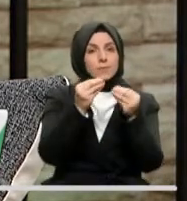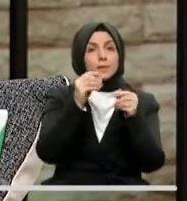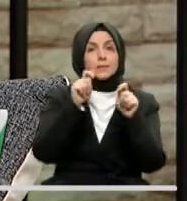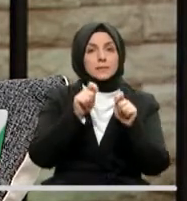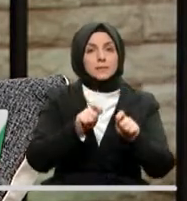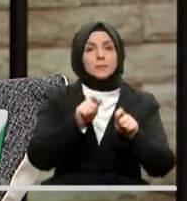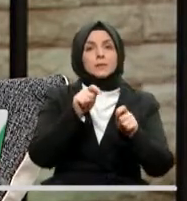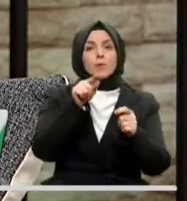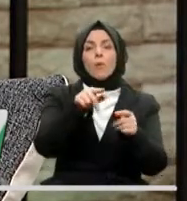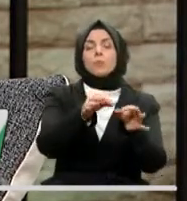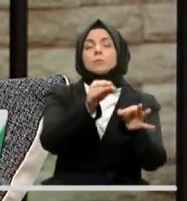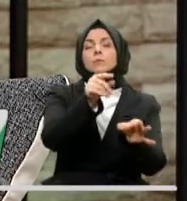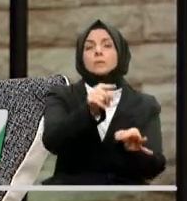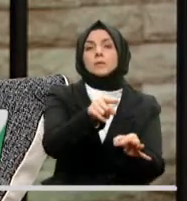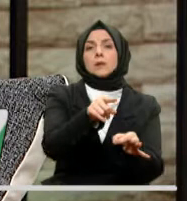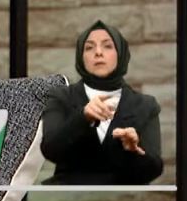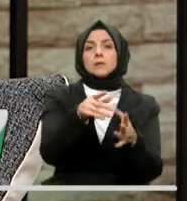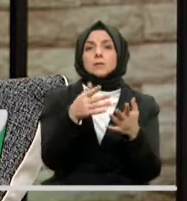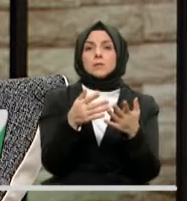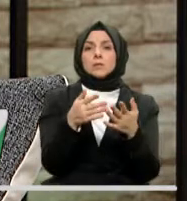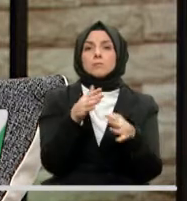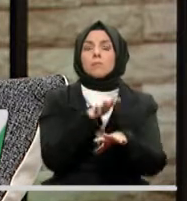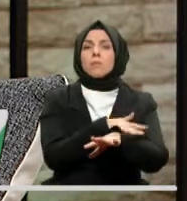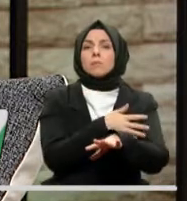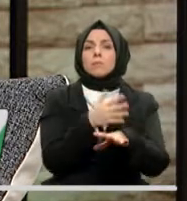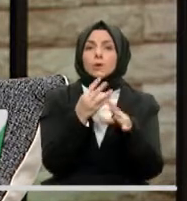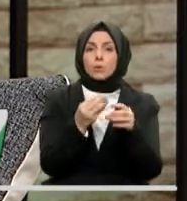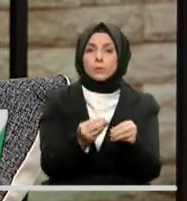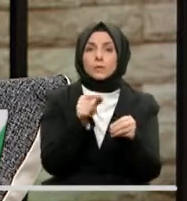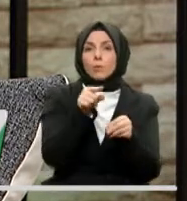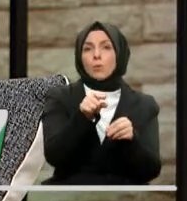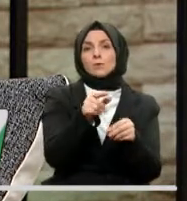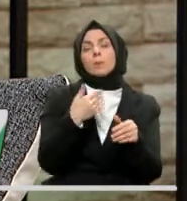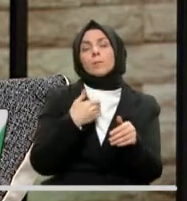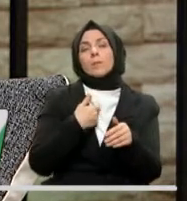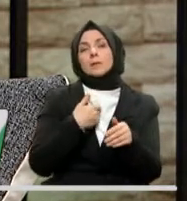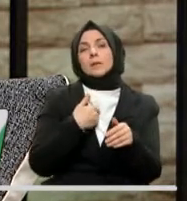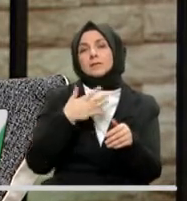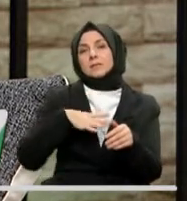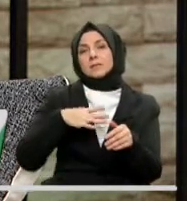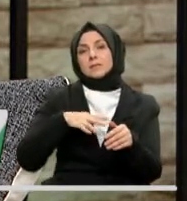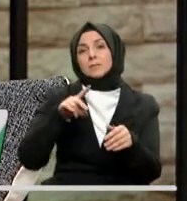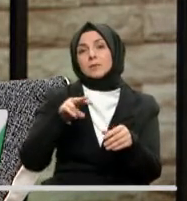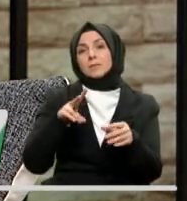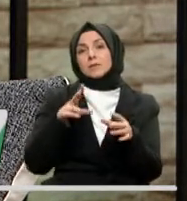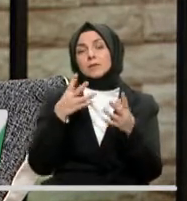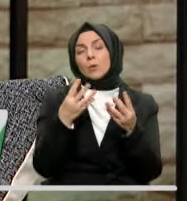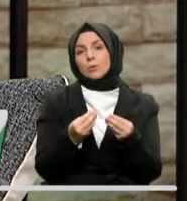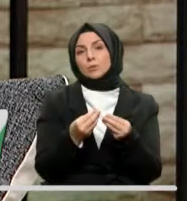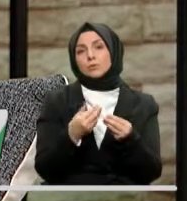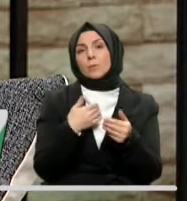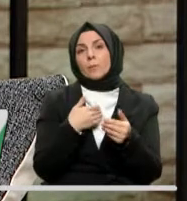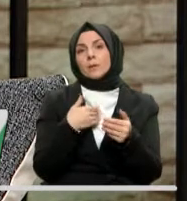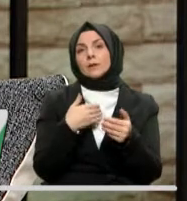onayını alayım Çünkü çocuklukta öğrendiğim şey bu sevilmek istiyorsam anne babayı bu mutlu edeceğim memnun edeceğim